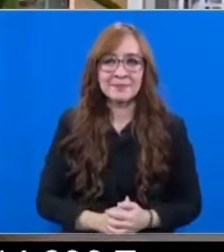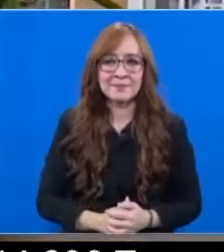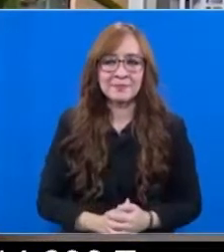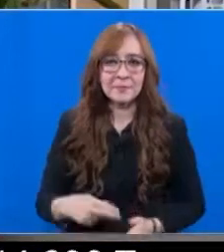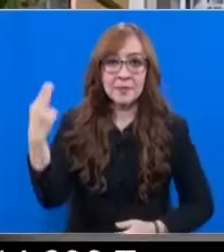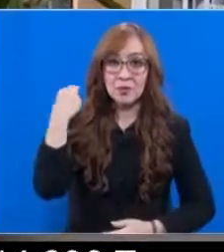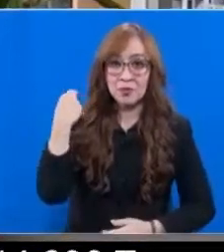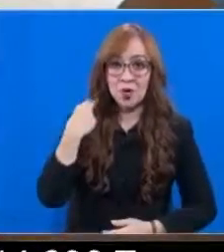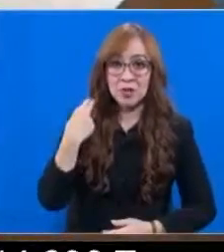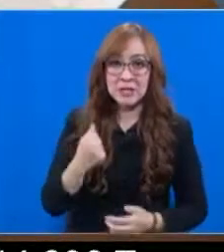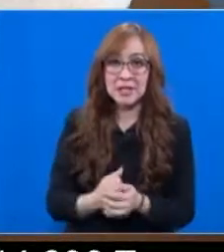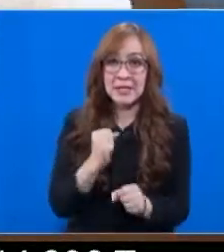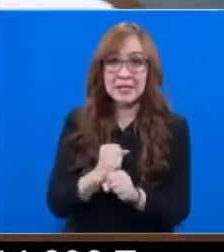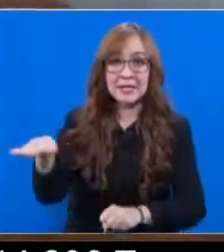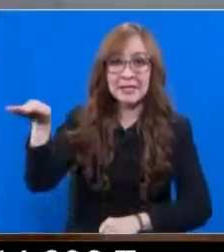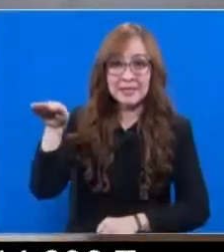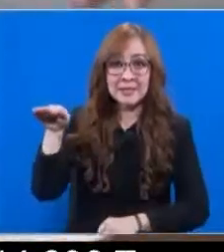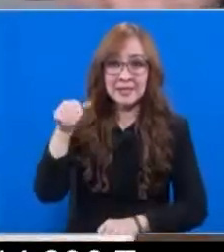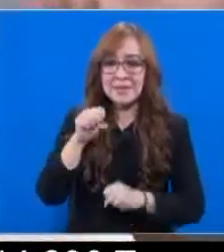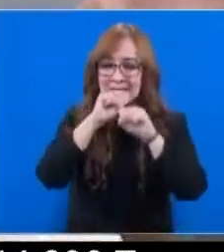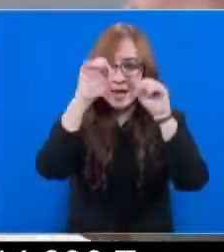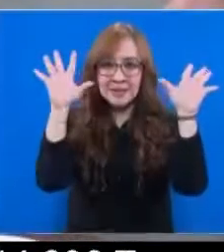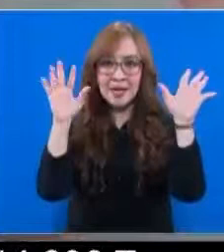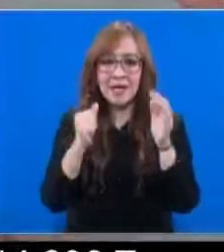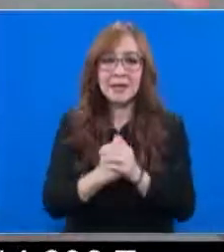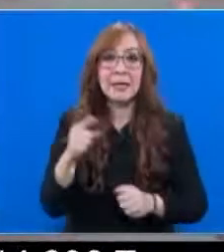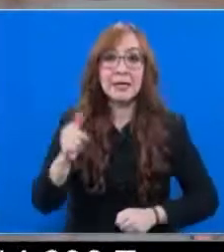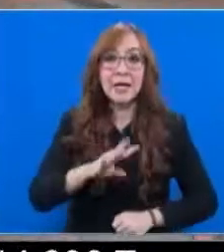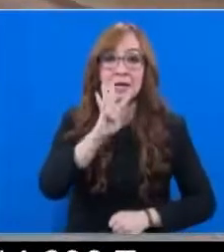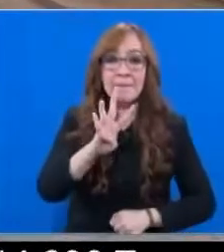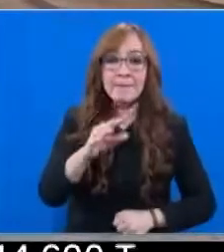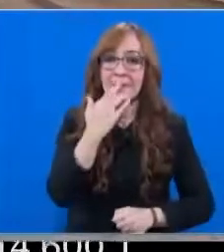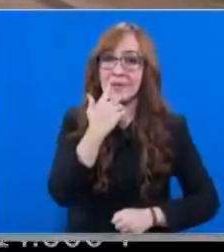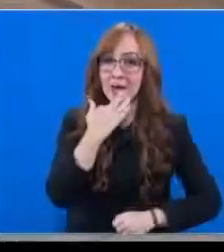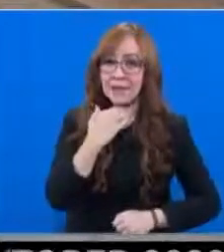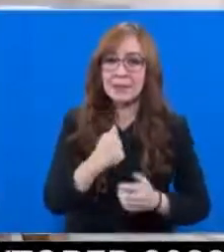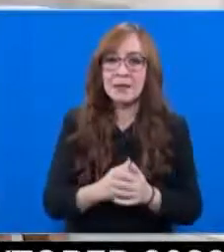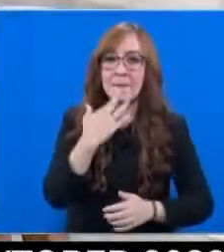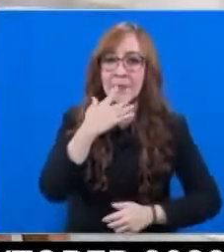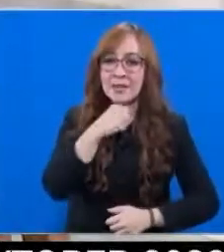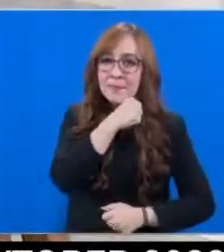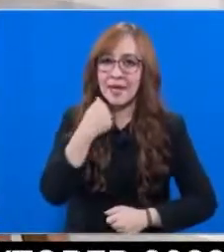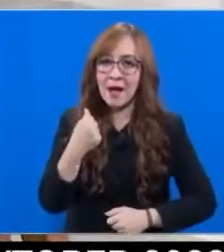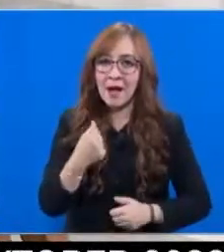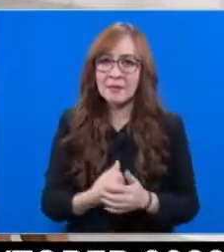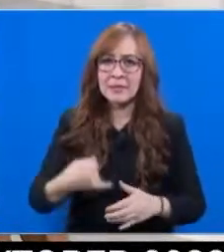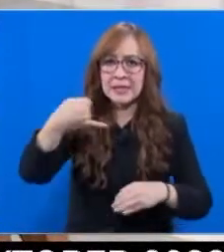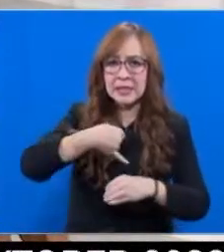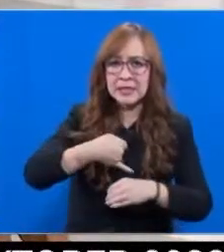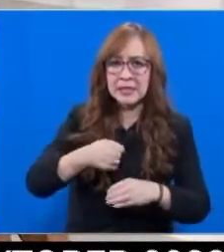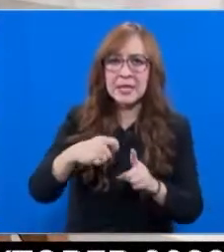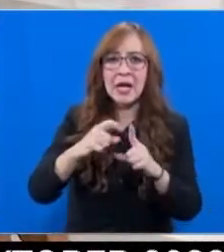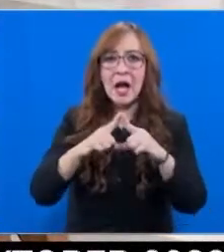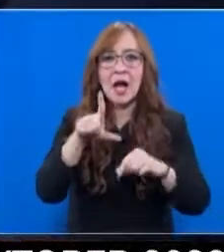Dokter spesialis gizi klinik Saninga Tijan menjelaskan, dari keempat jenis beras yang ada, beras merah mempunyai kandungan kalori